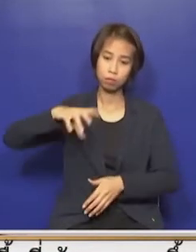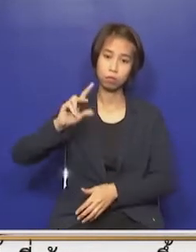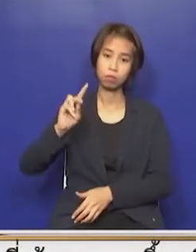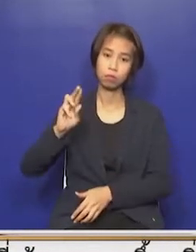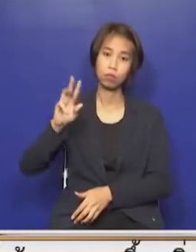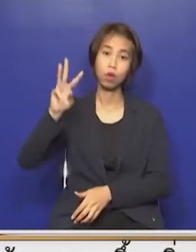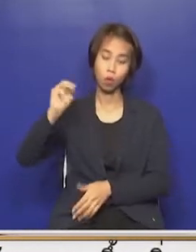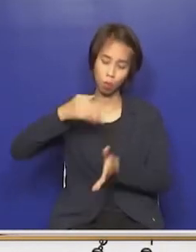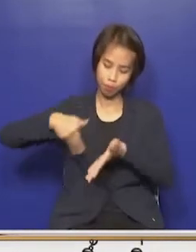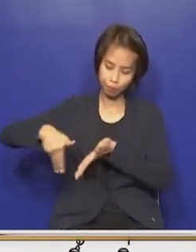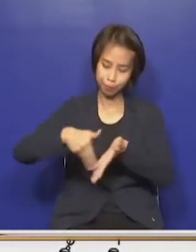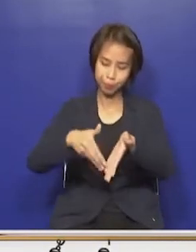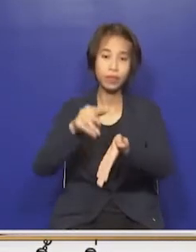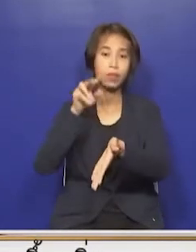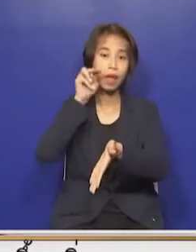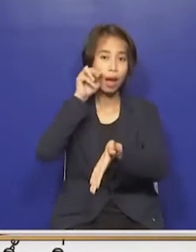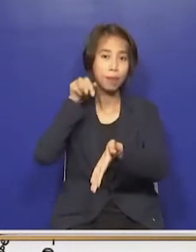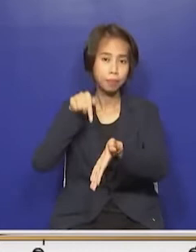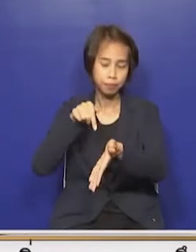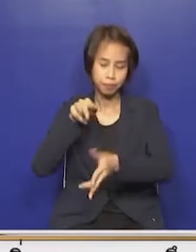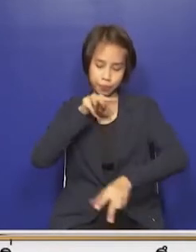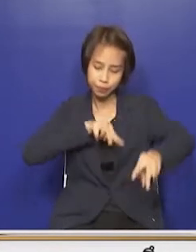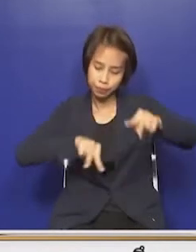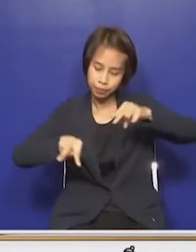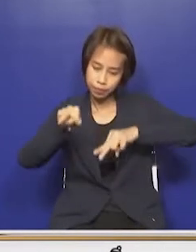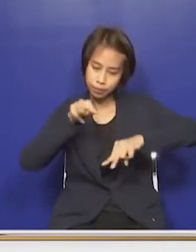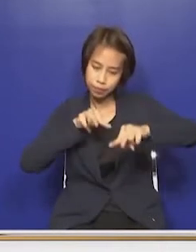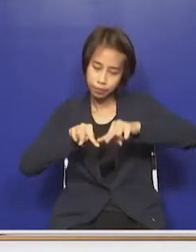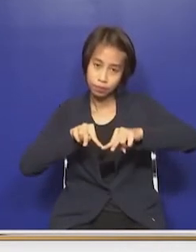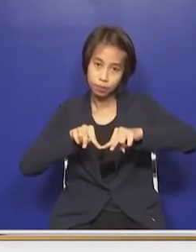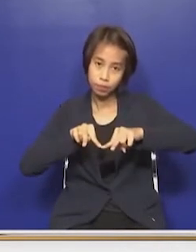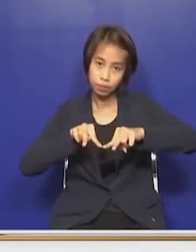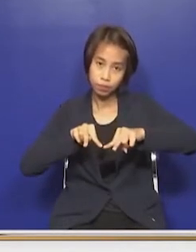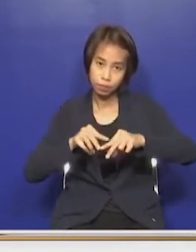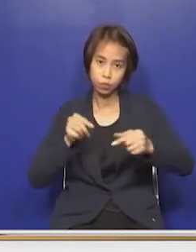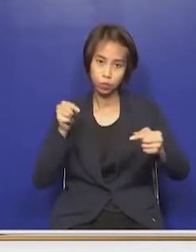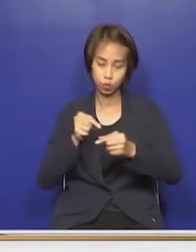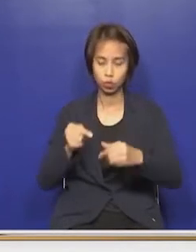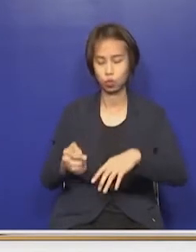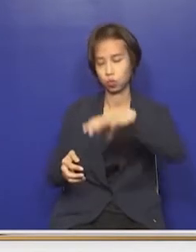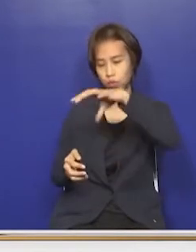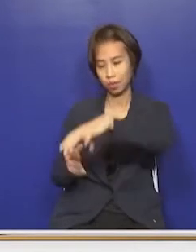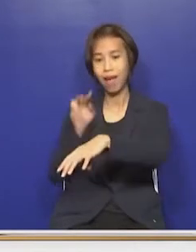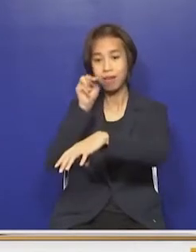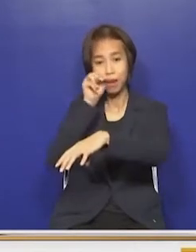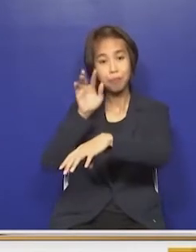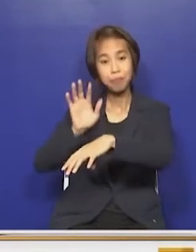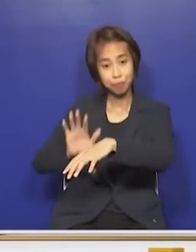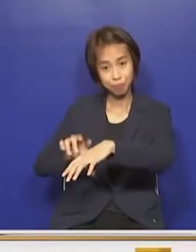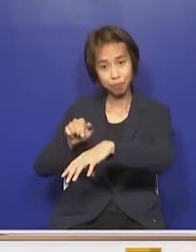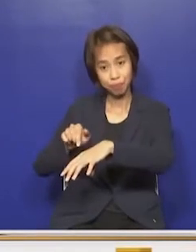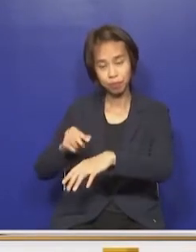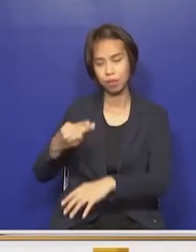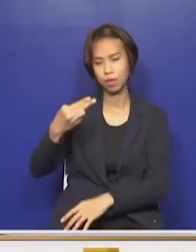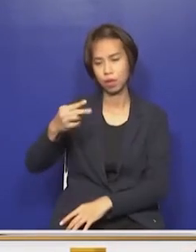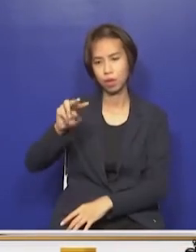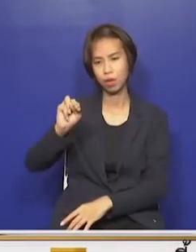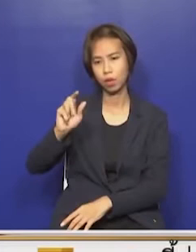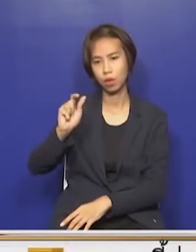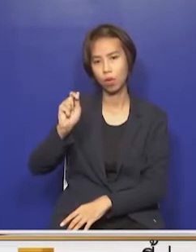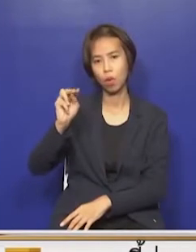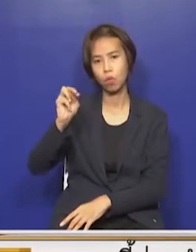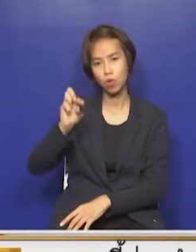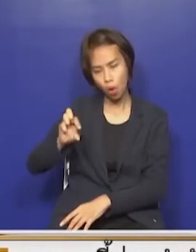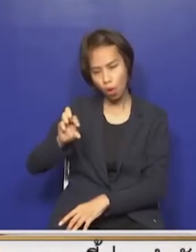ดไปสำรวจหนองทดใหญ่นะครับบ้านหนองแค่หลายครั้งแล้วแต่ยังไม่ได้ไป